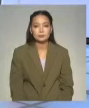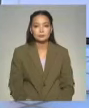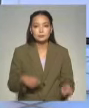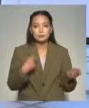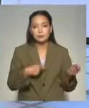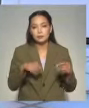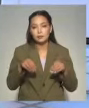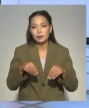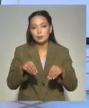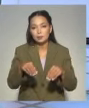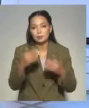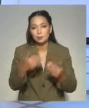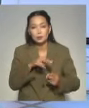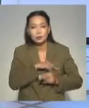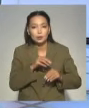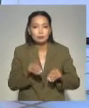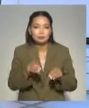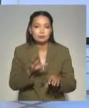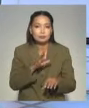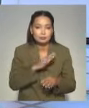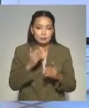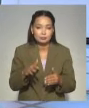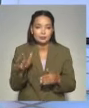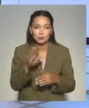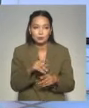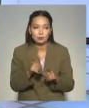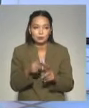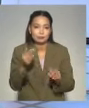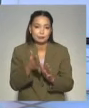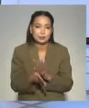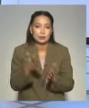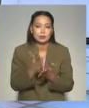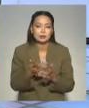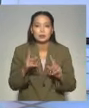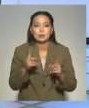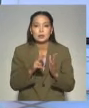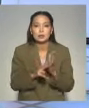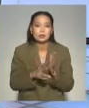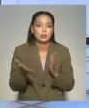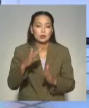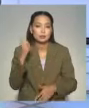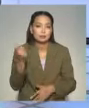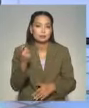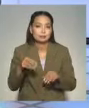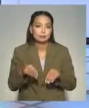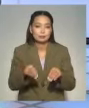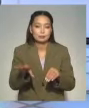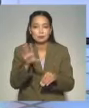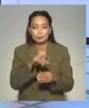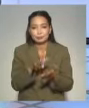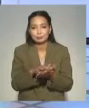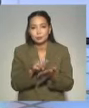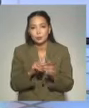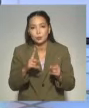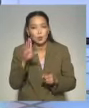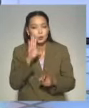Жамбылдық диқандар еткен еңбек төккен тер далаға кетті деп шырылдайды. 80-нен астам шаруаның егінімен бақшасы қурап қалған себебі су жоқ.